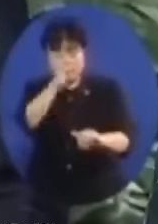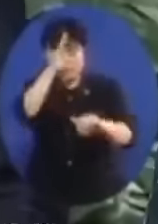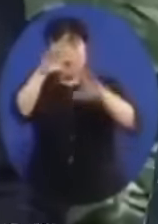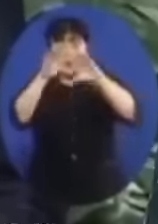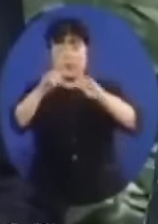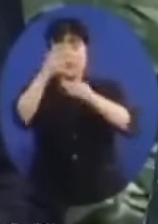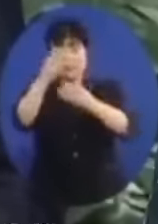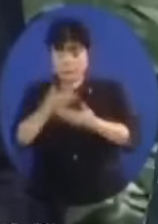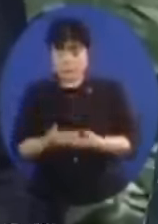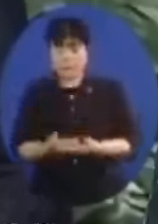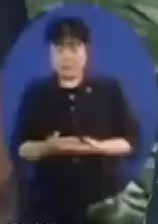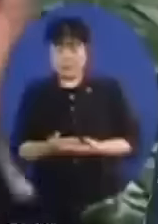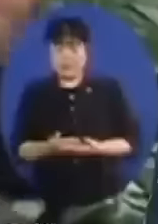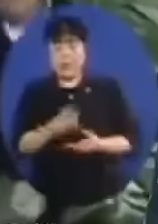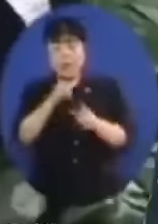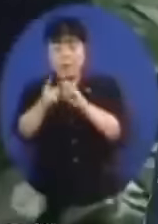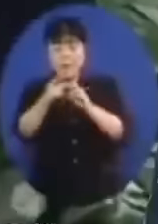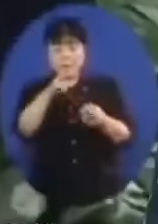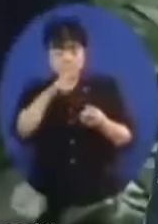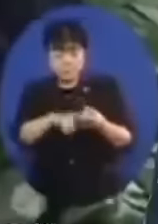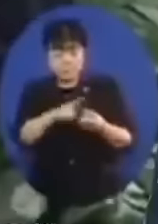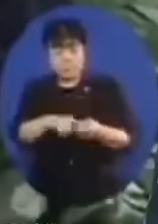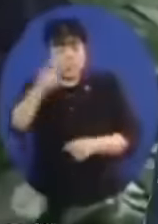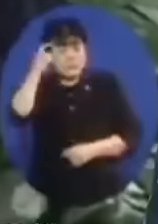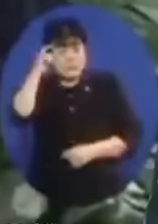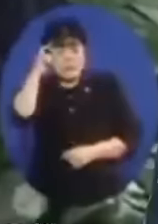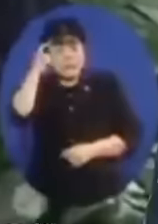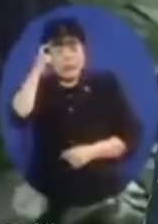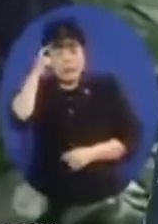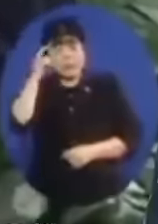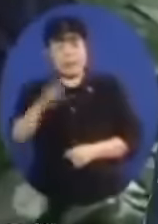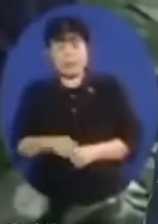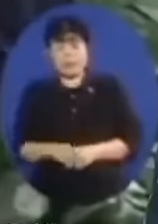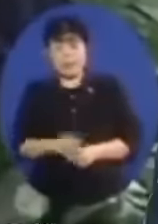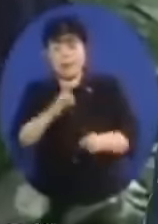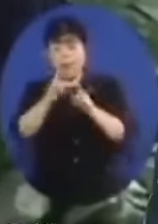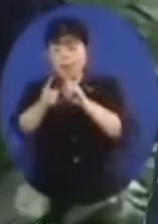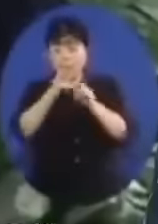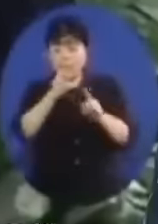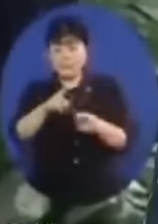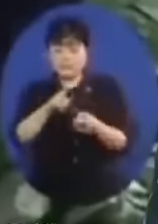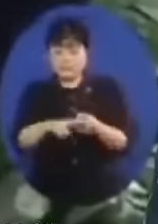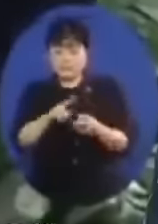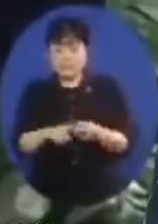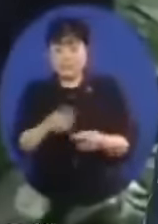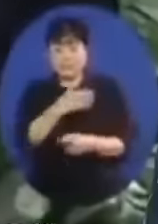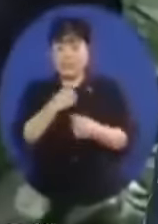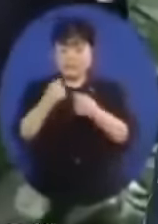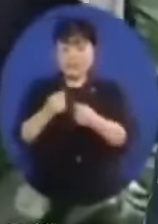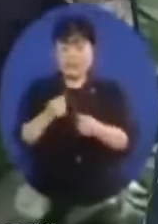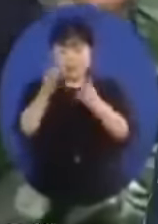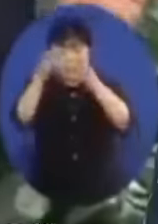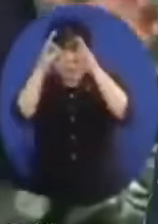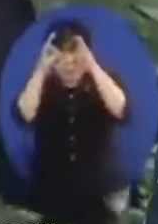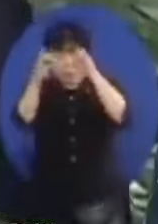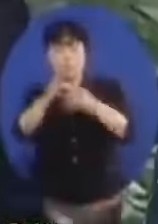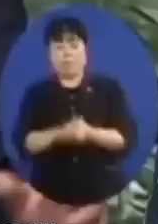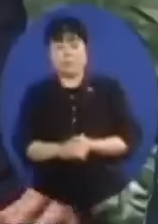나으리라. 이 말씀들을 생각하고 이 말씀대로 건강해진 것을